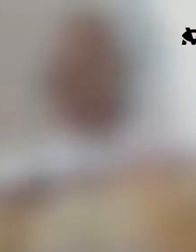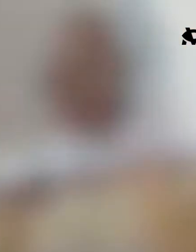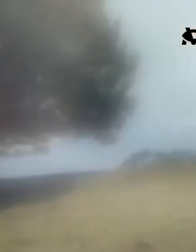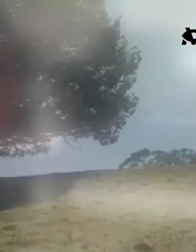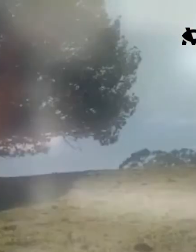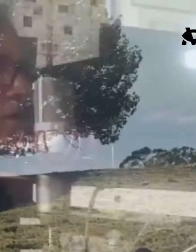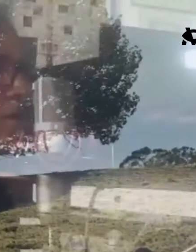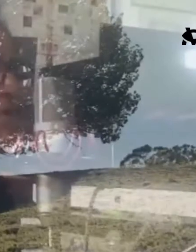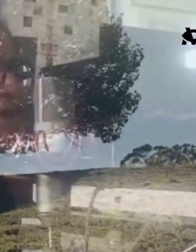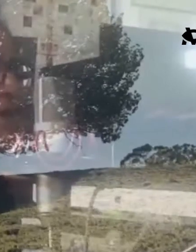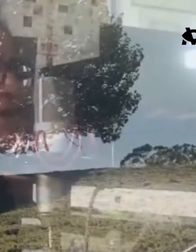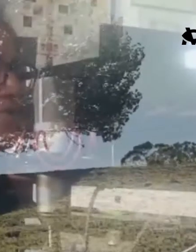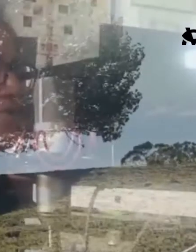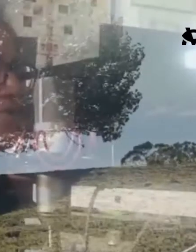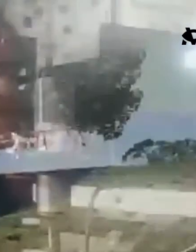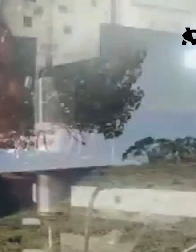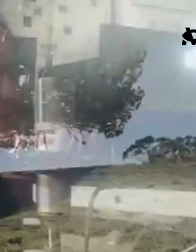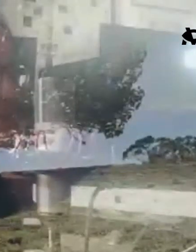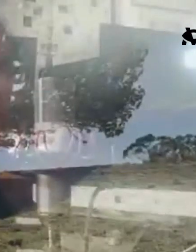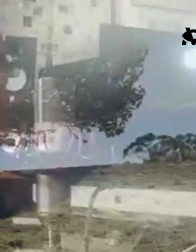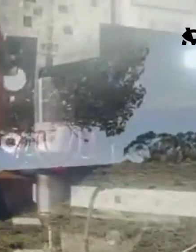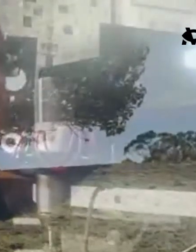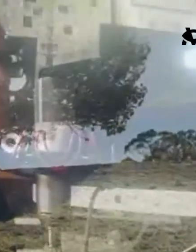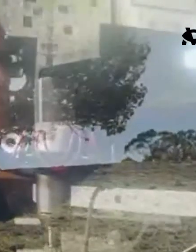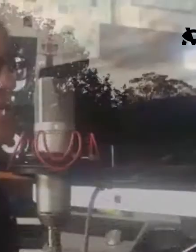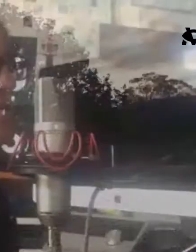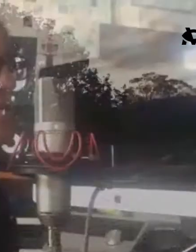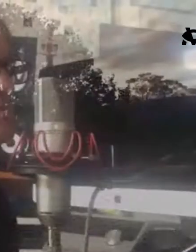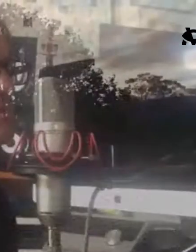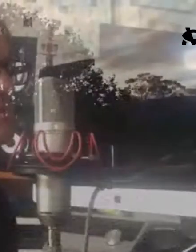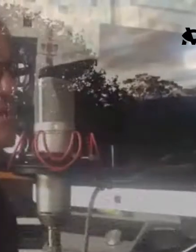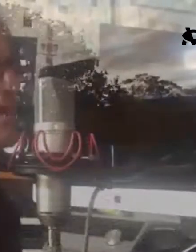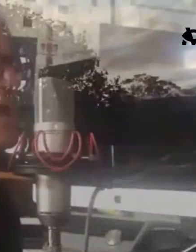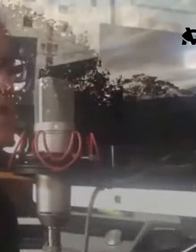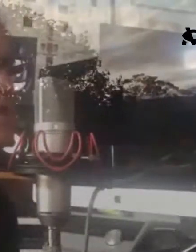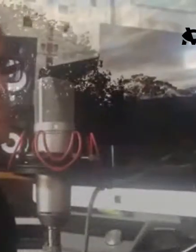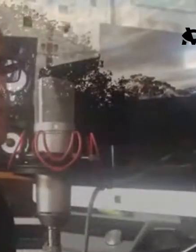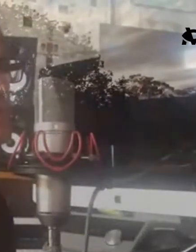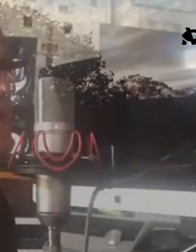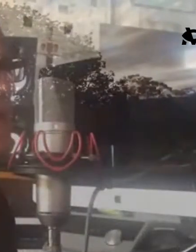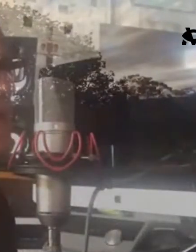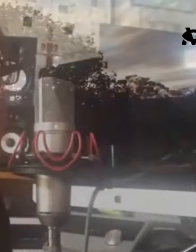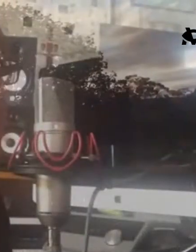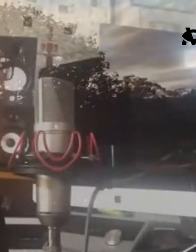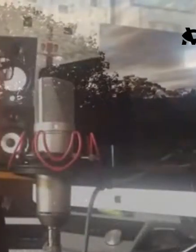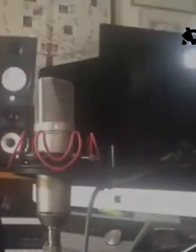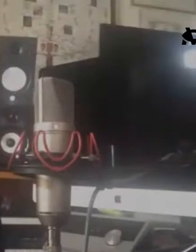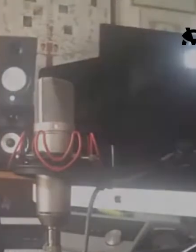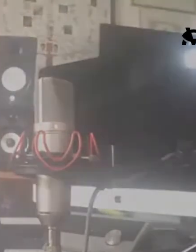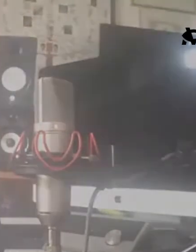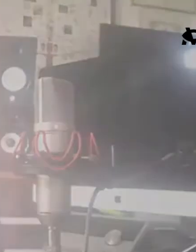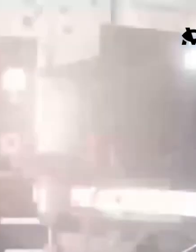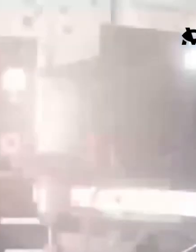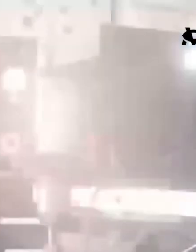In questa curva di cielo azzurro, la libertà di